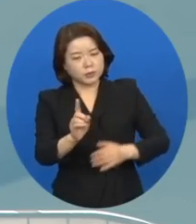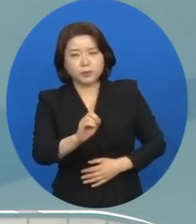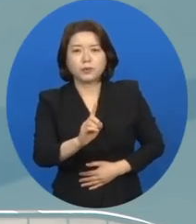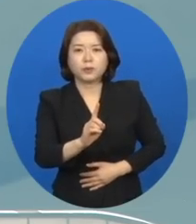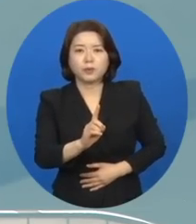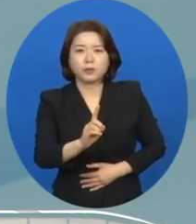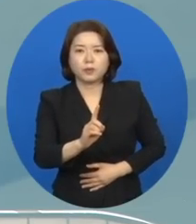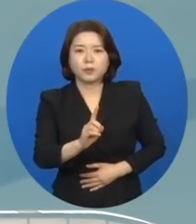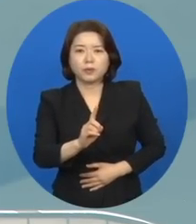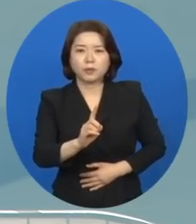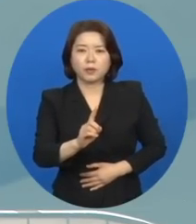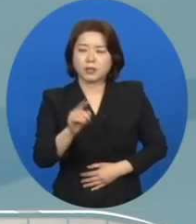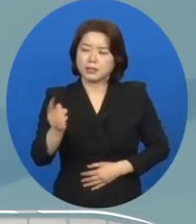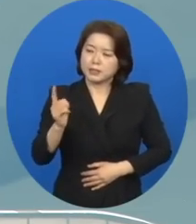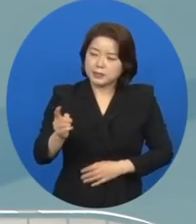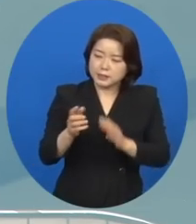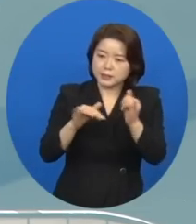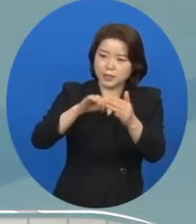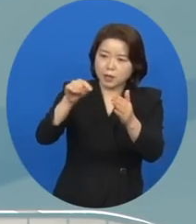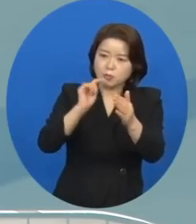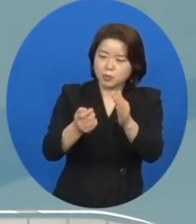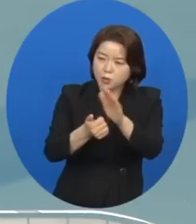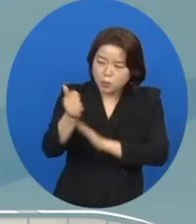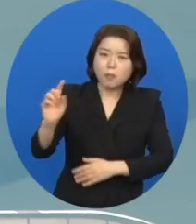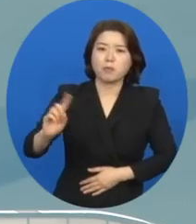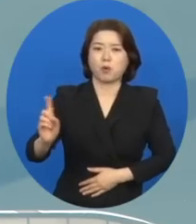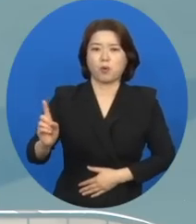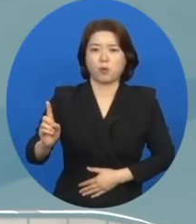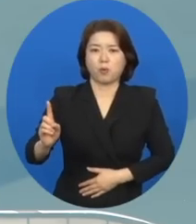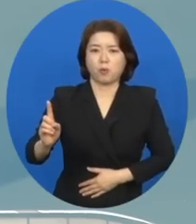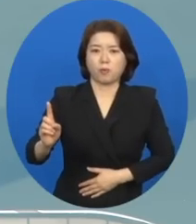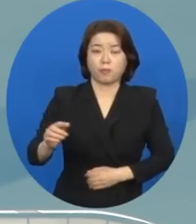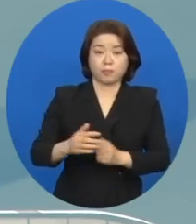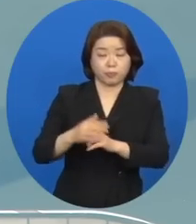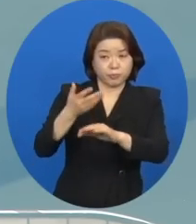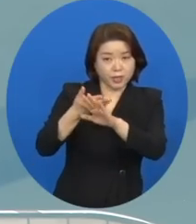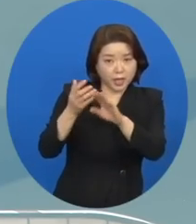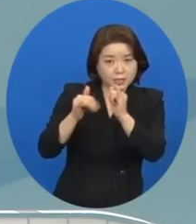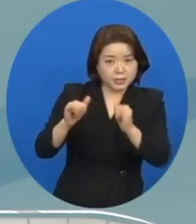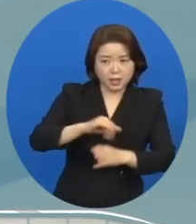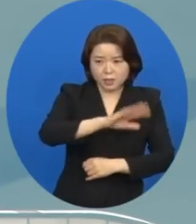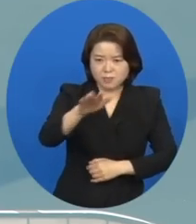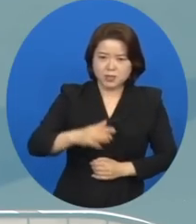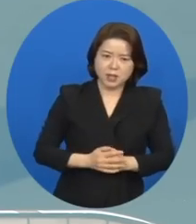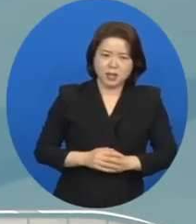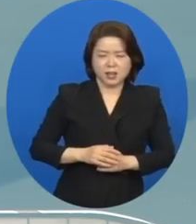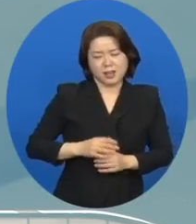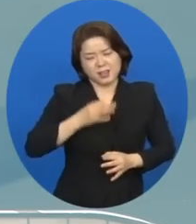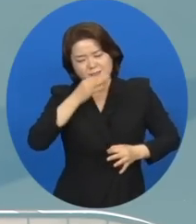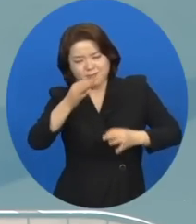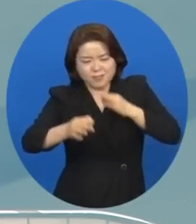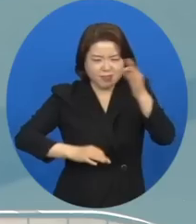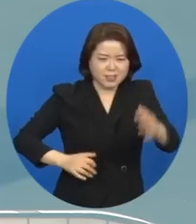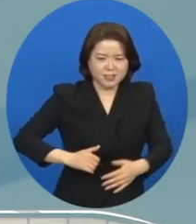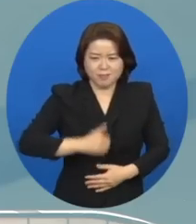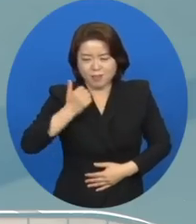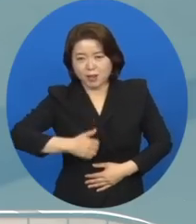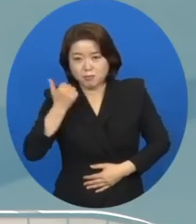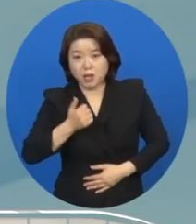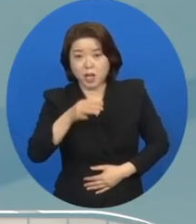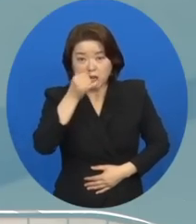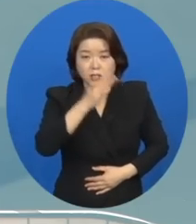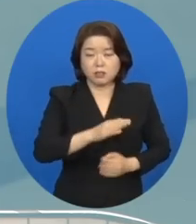도대체 이 안에, 이 사람 안에 있는 그 소망이 뭐길래 다른 사람들은 다 발악을 하고 막 저주를 하고 막